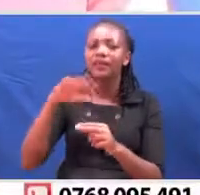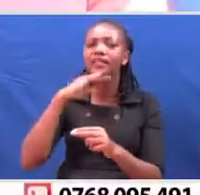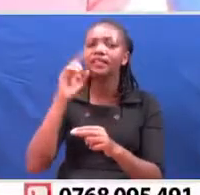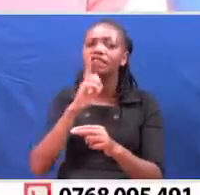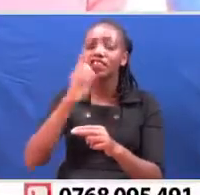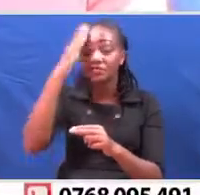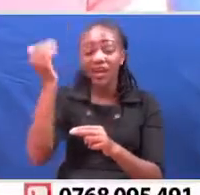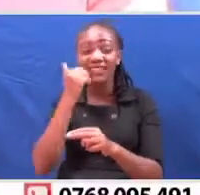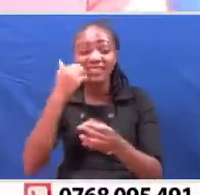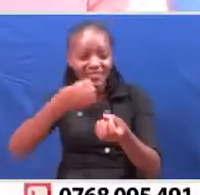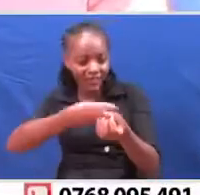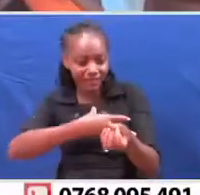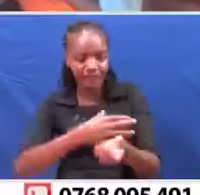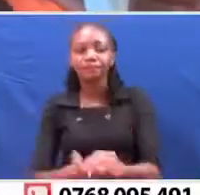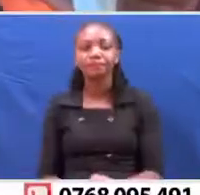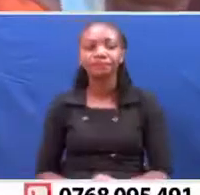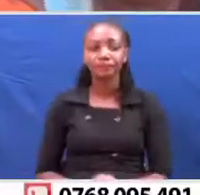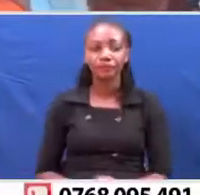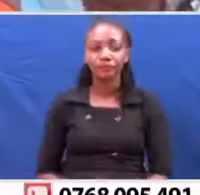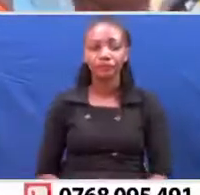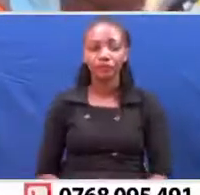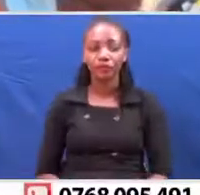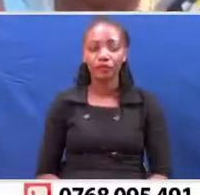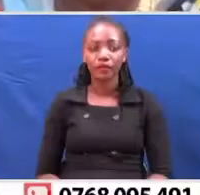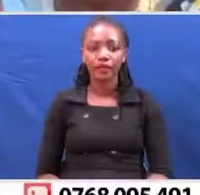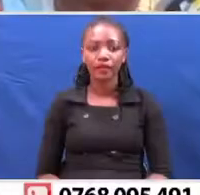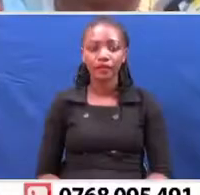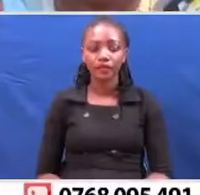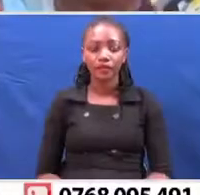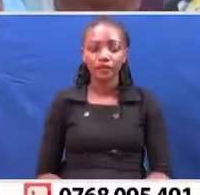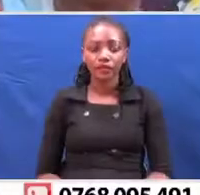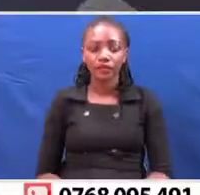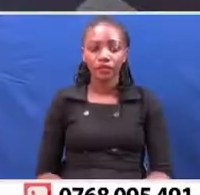this year. Fatma Ngwena, TV 47, Kwale County.